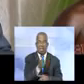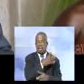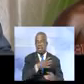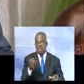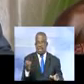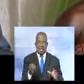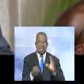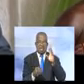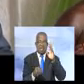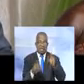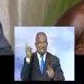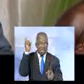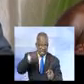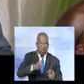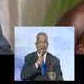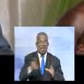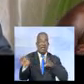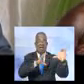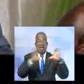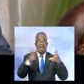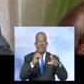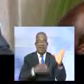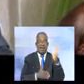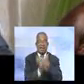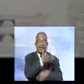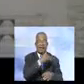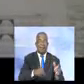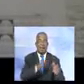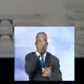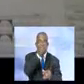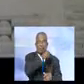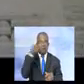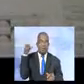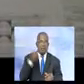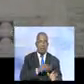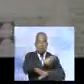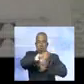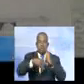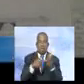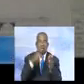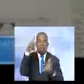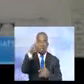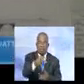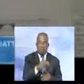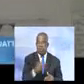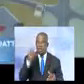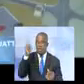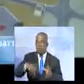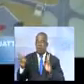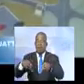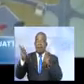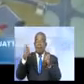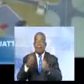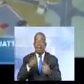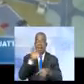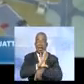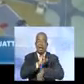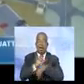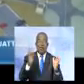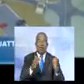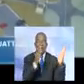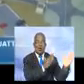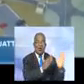à réaliser exclusivement par le secteur privé. Tous ces projets devraient permettre à la Côte d'Ivoire